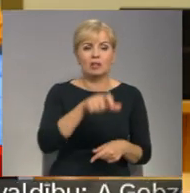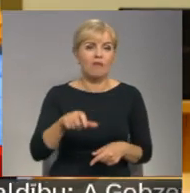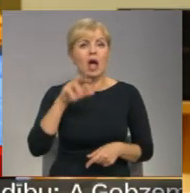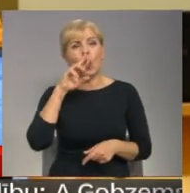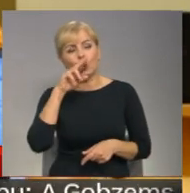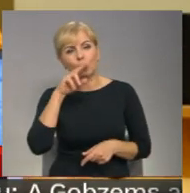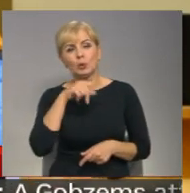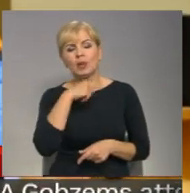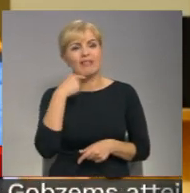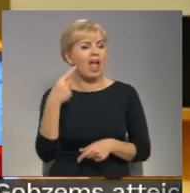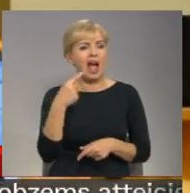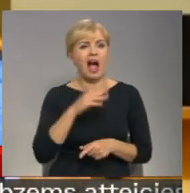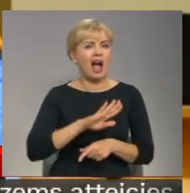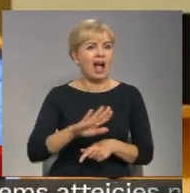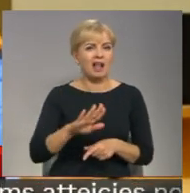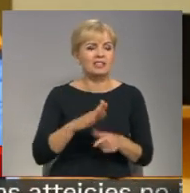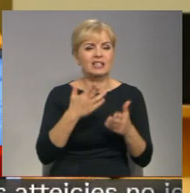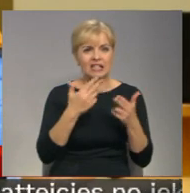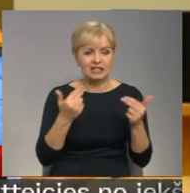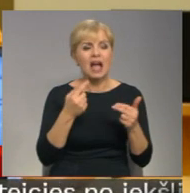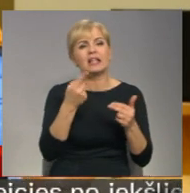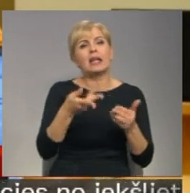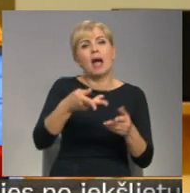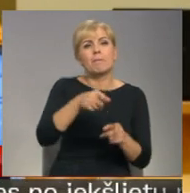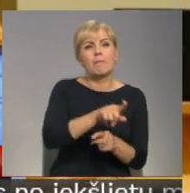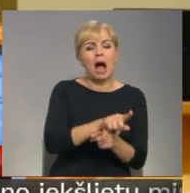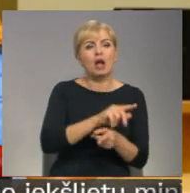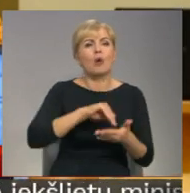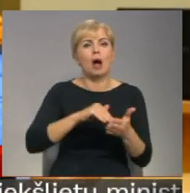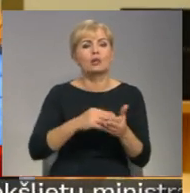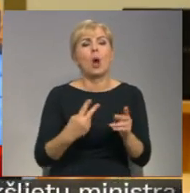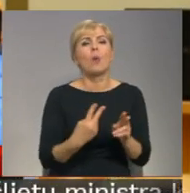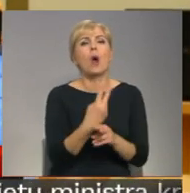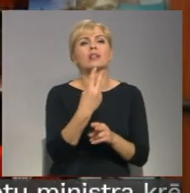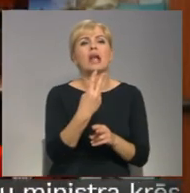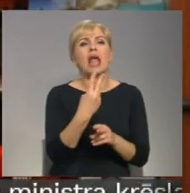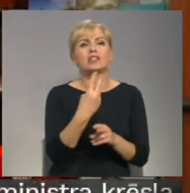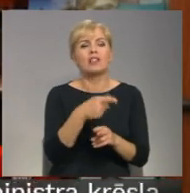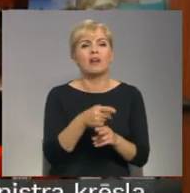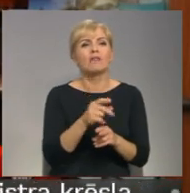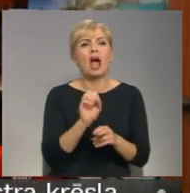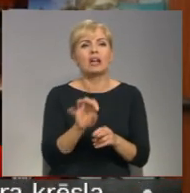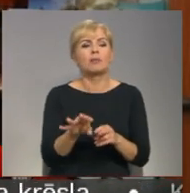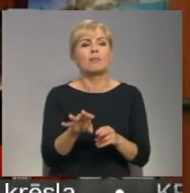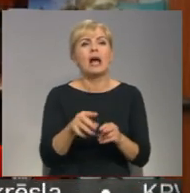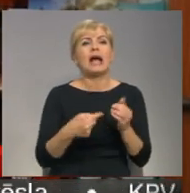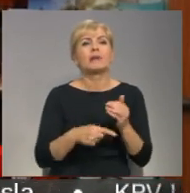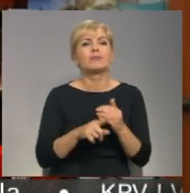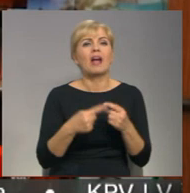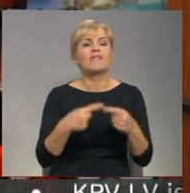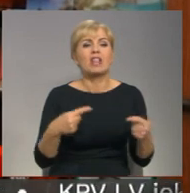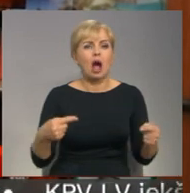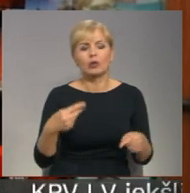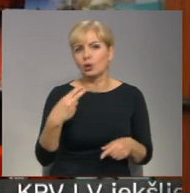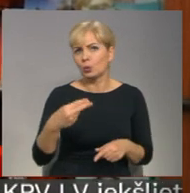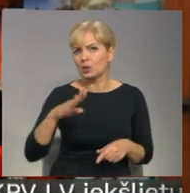gan viņi neatzīst, mainījušies esot apstākļi otrreizējo izēvielu iepirkšanai. Ja. Pa 29, ja